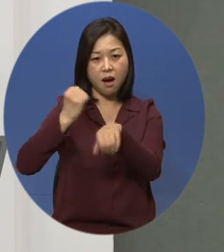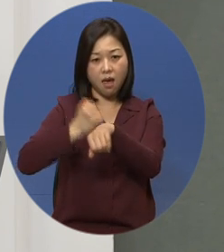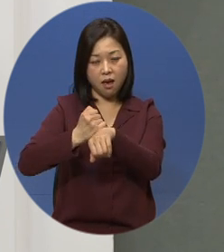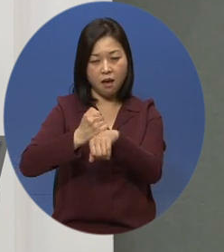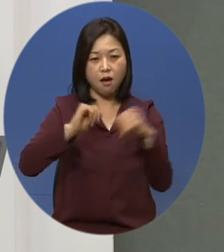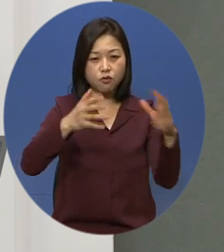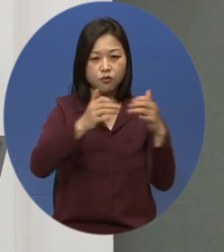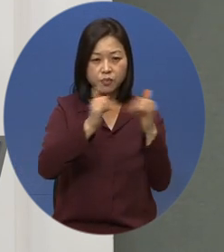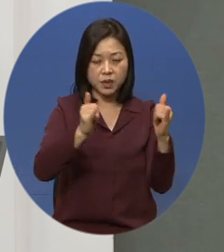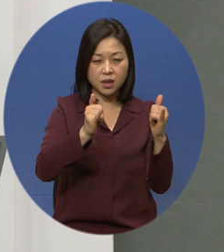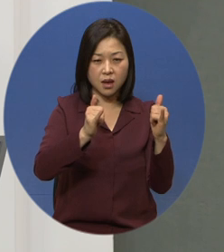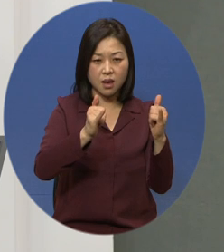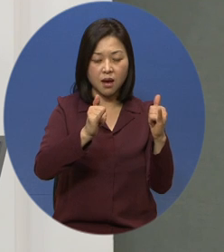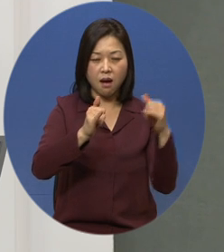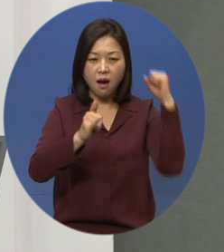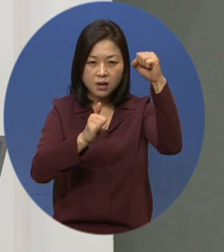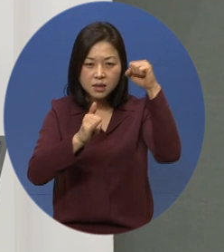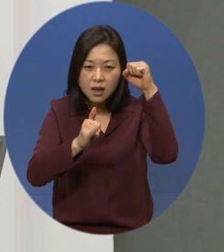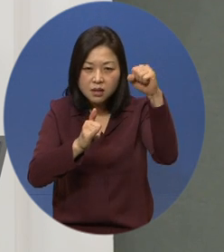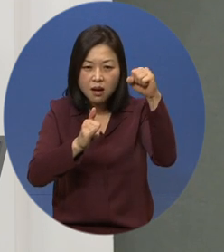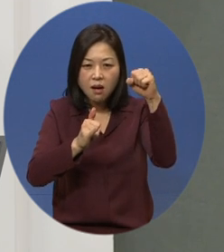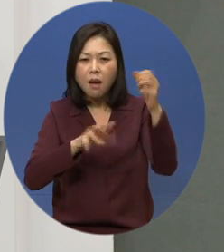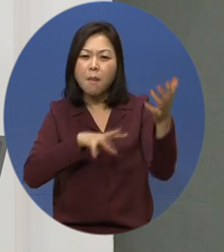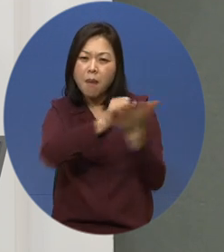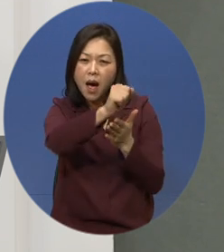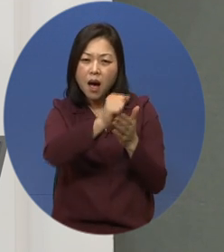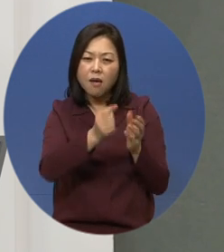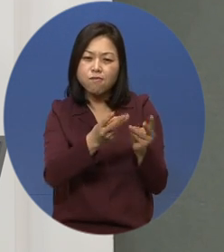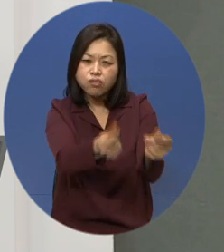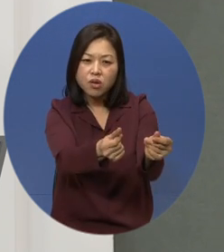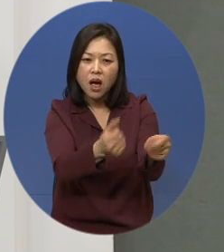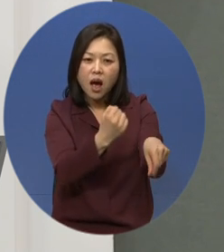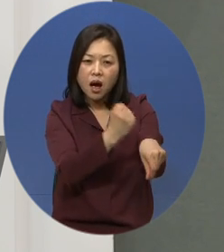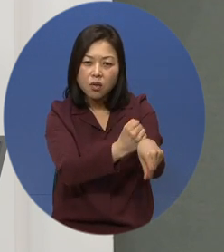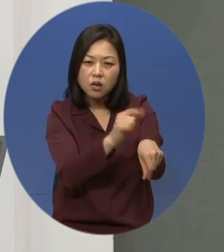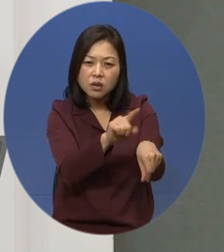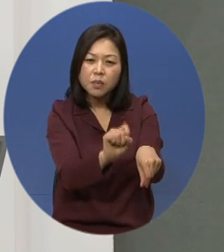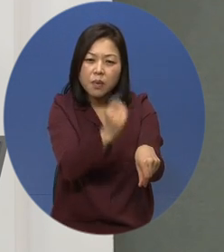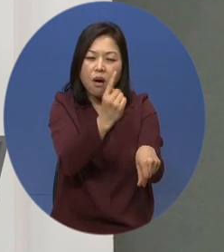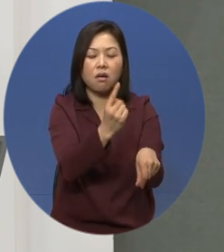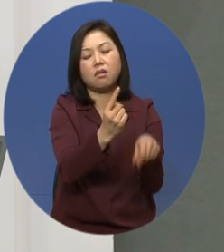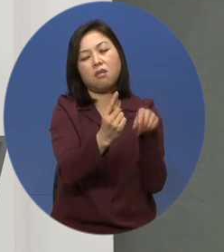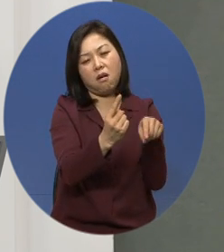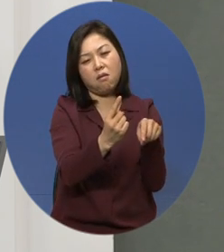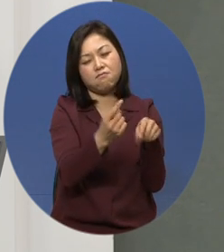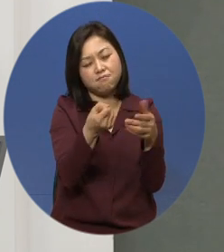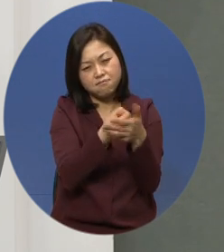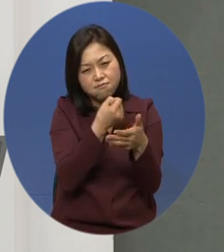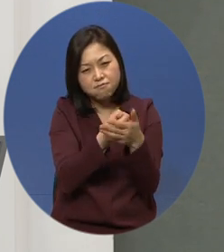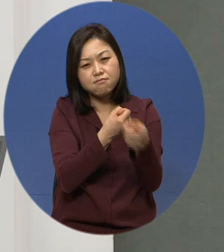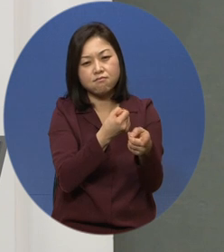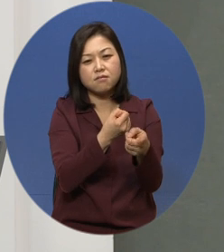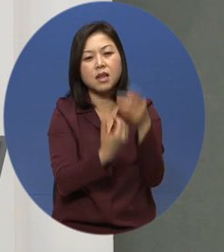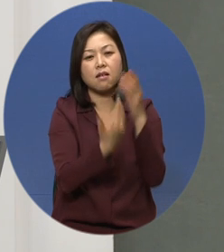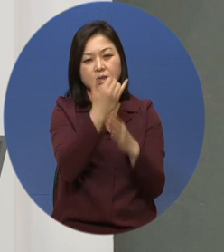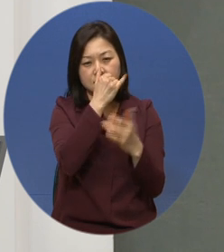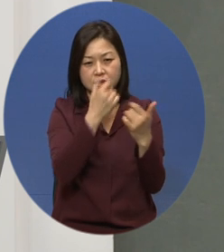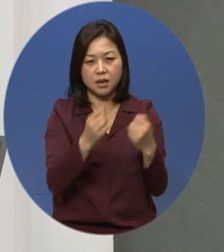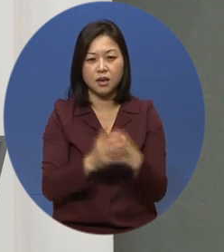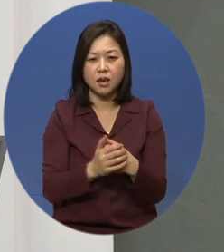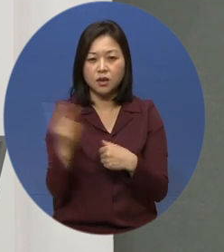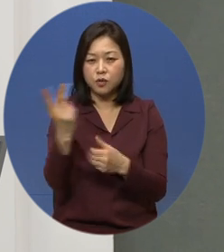이상하게 지나 파괴되고 뭐 그런데서 이제 시발이 된 거 아닌가 생각을 합니다 예 2분을